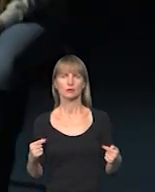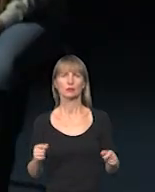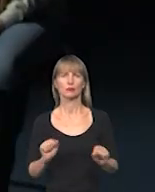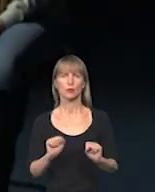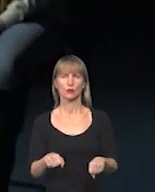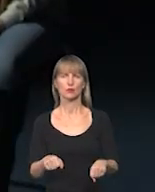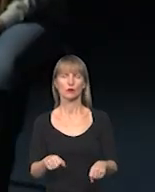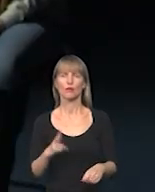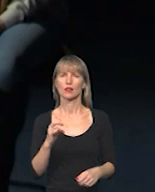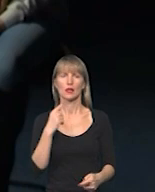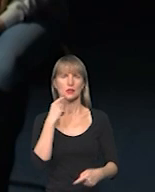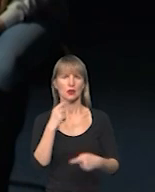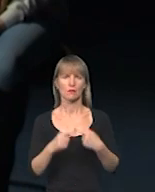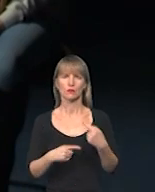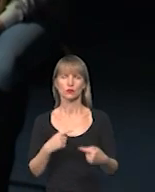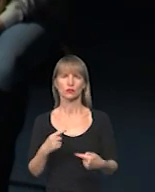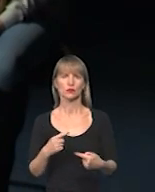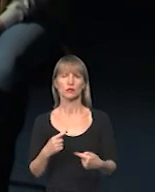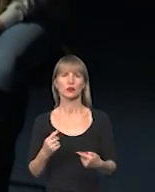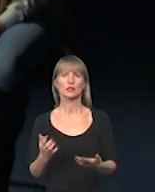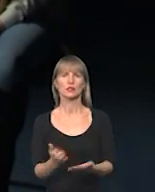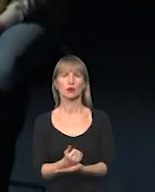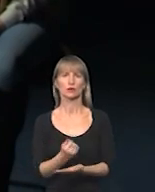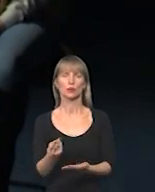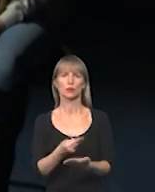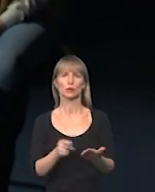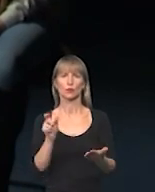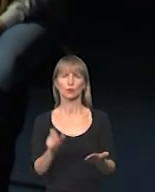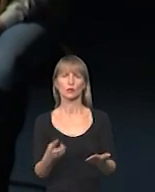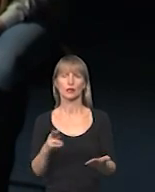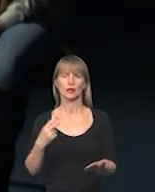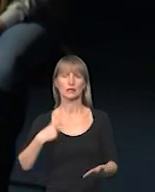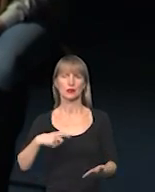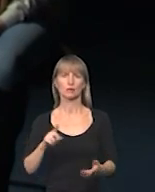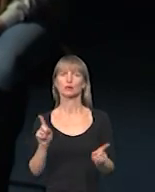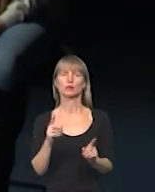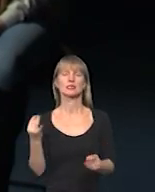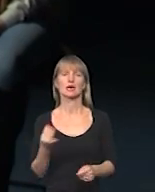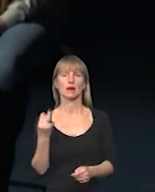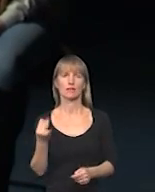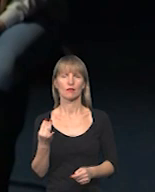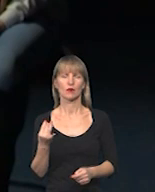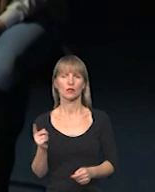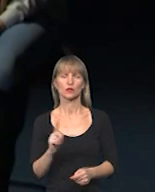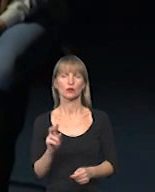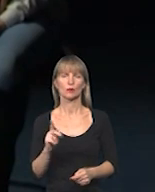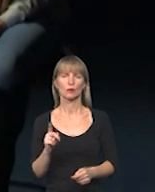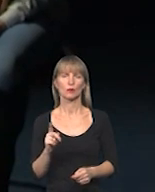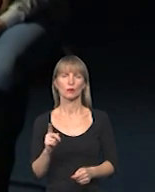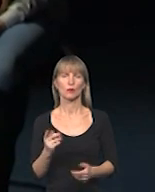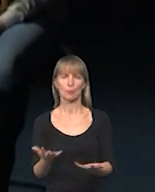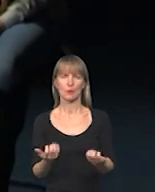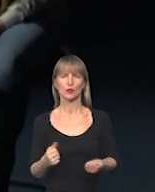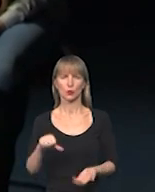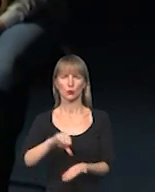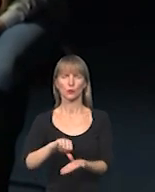Можливо, не завжди знаходить художник саме для себе якусь цікавинку, щоб прийняти